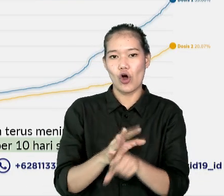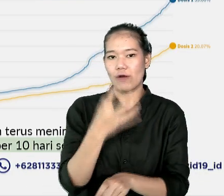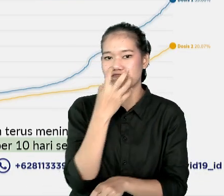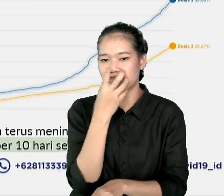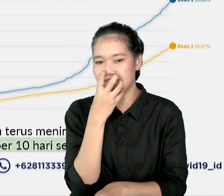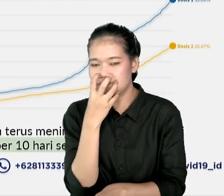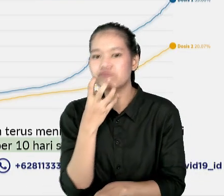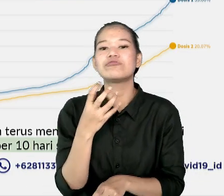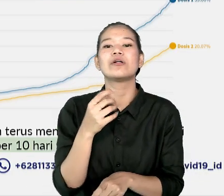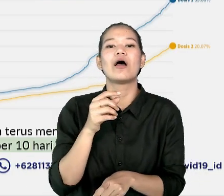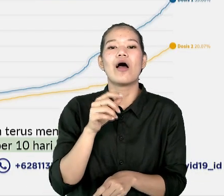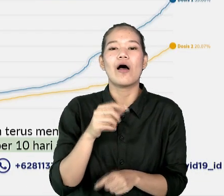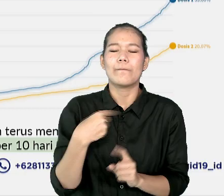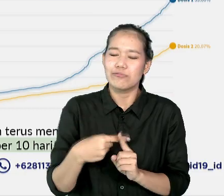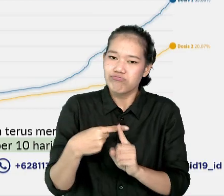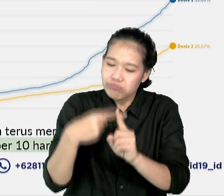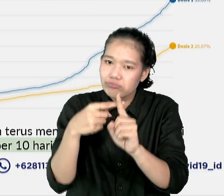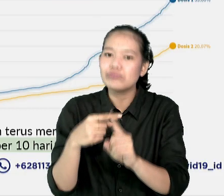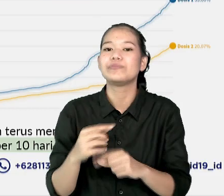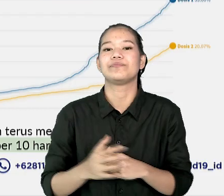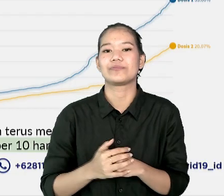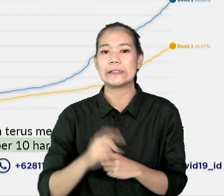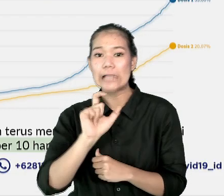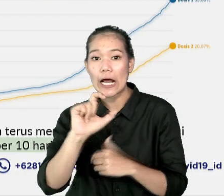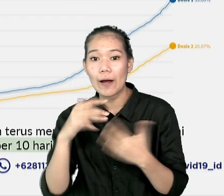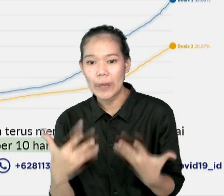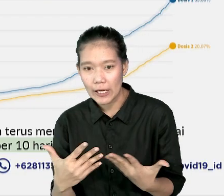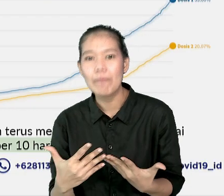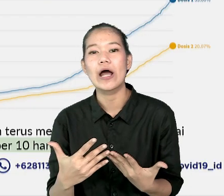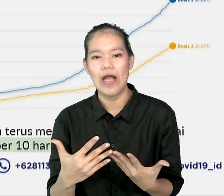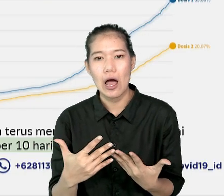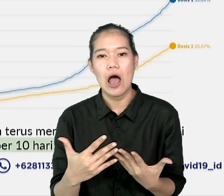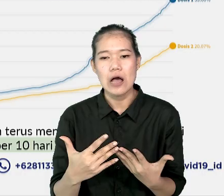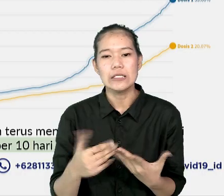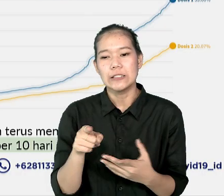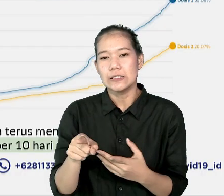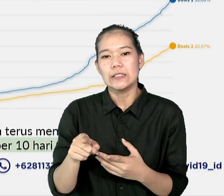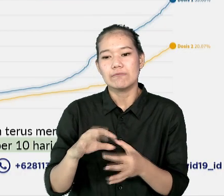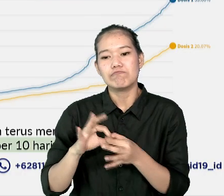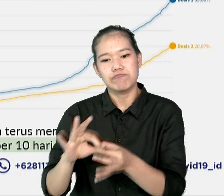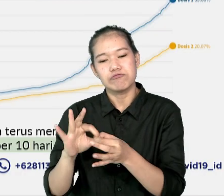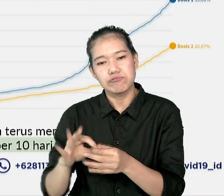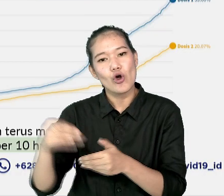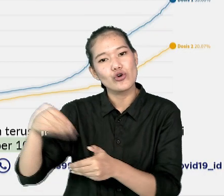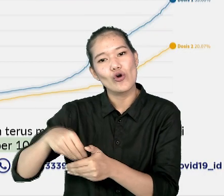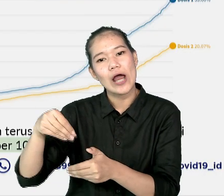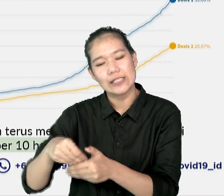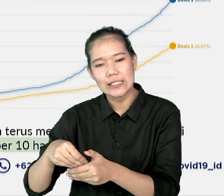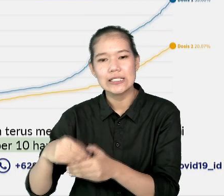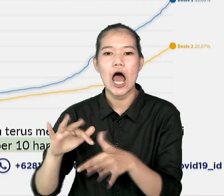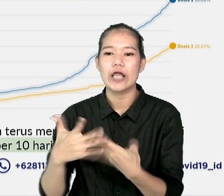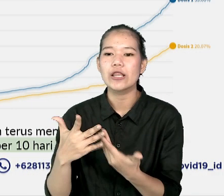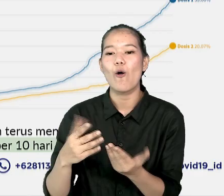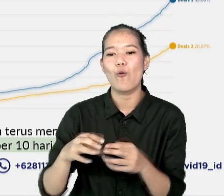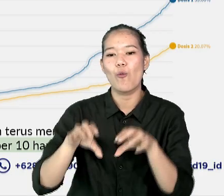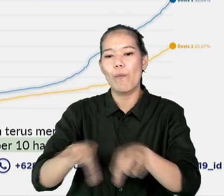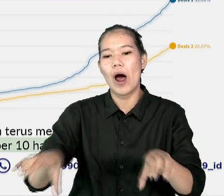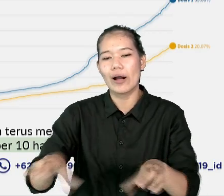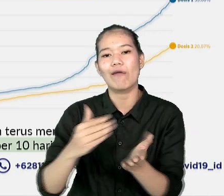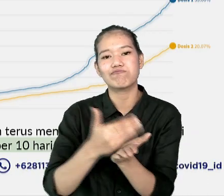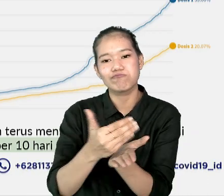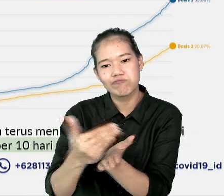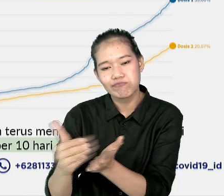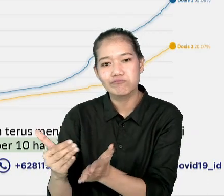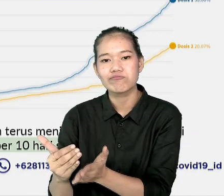dan ventilator juga terus dipenuhi dengan melakukan distribusi pengadaan dan donasi isotank dan oksigen